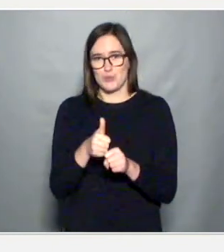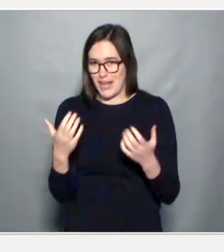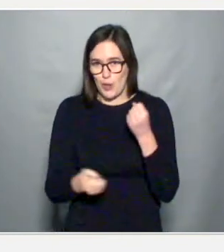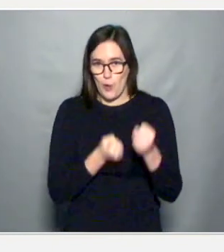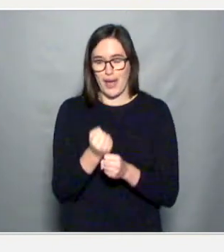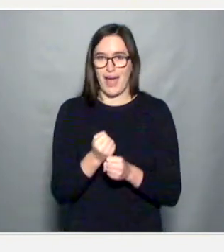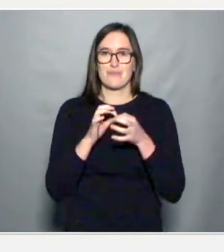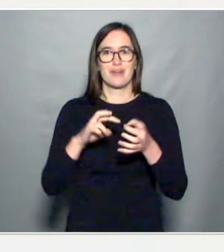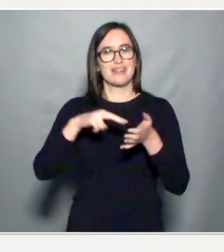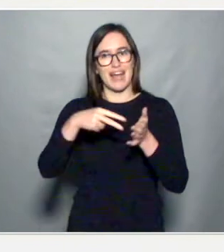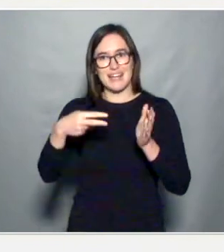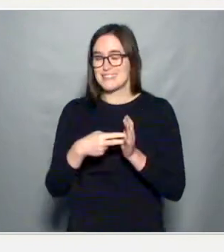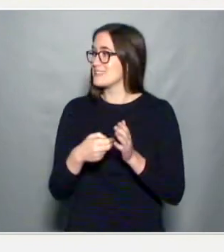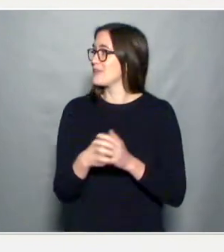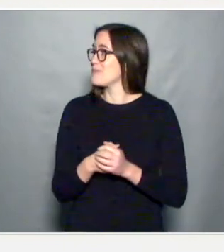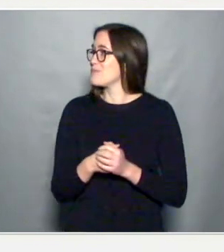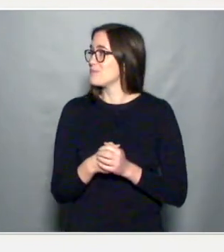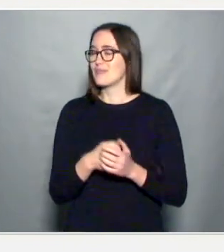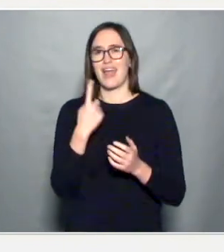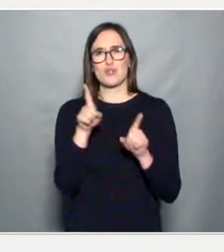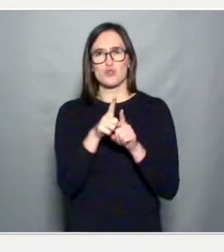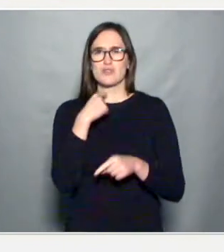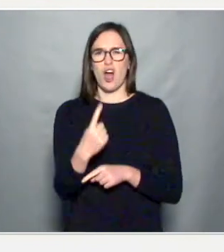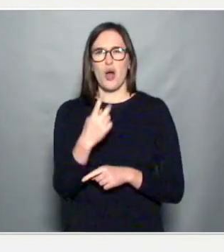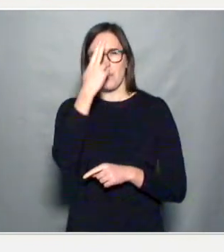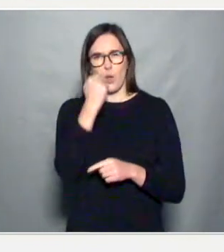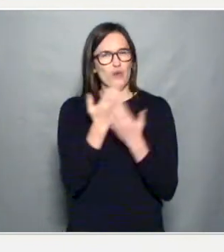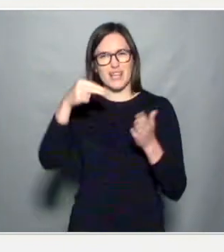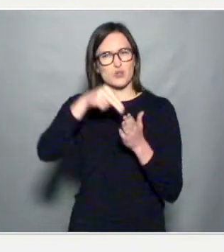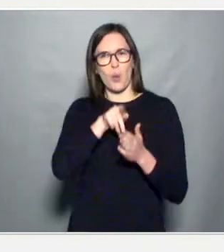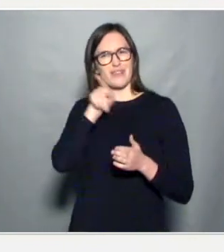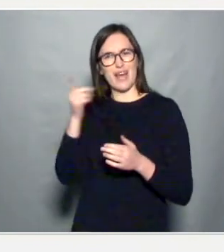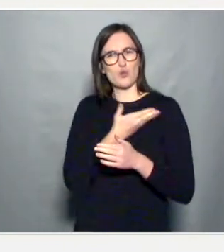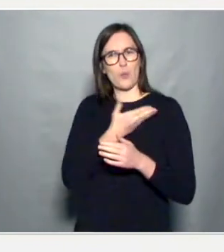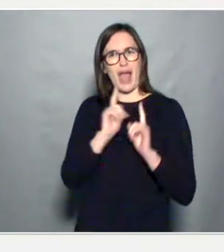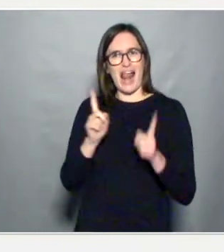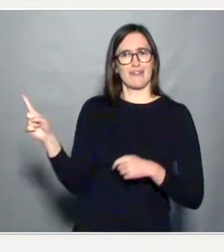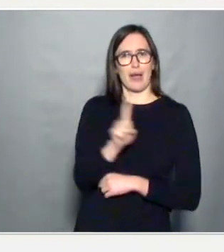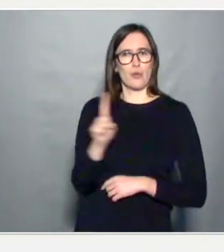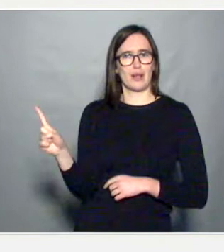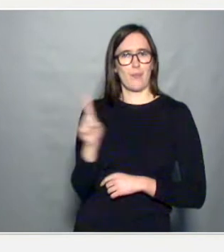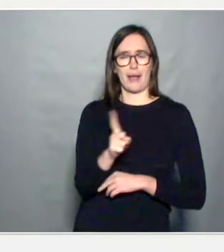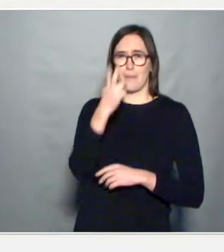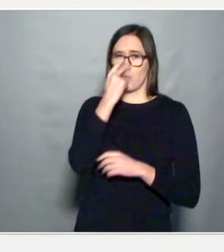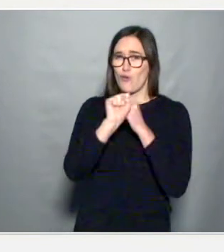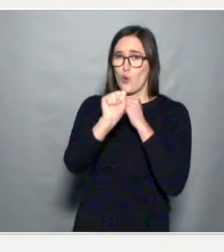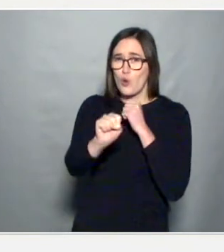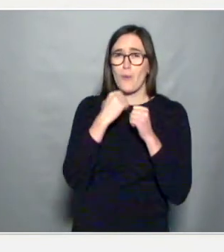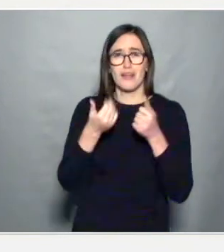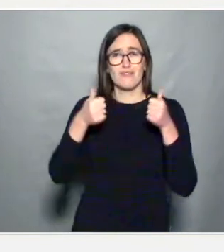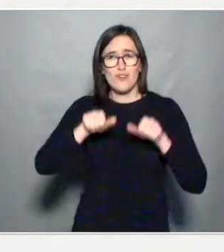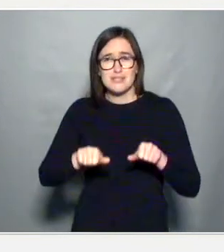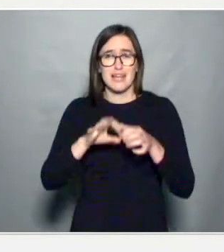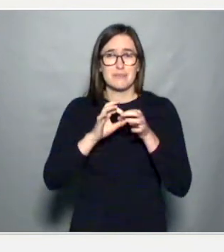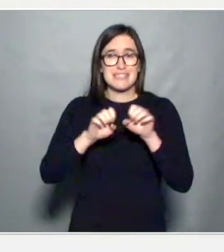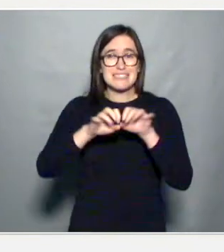här tidigare när vi stod och repade. Då sa han att försök att inte stå där borta så mycket eller gå fram och tillbaka för att då blir det svårt för webbsändningen att hänga